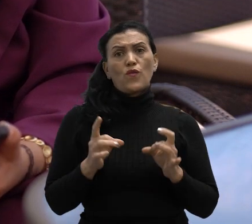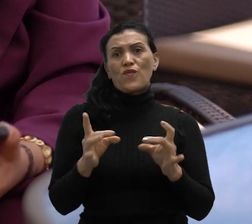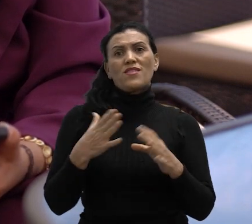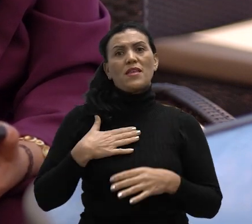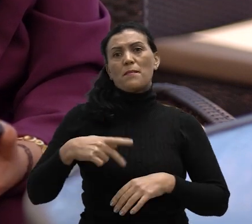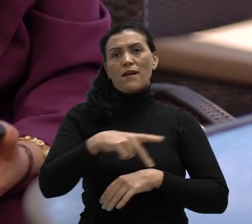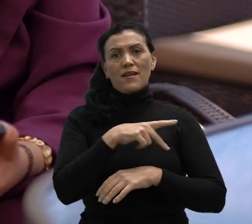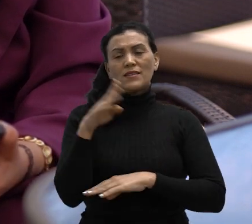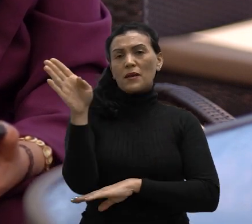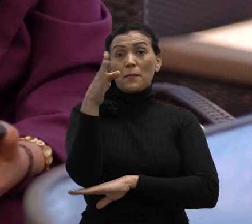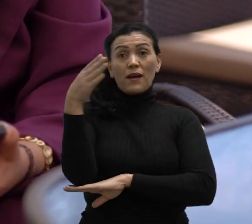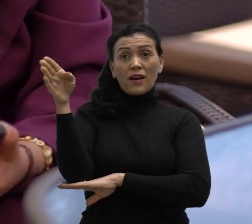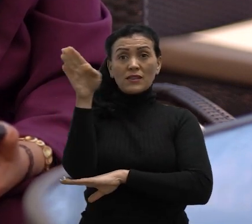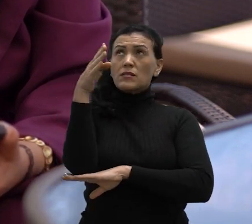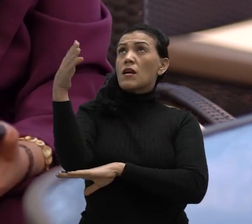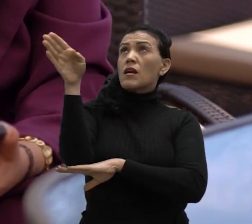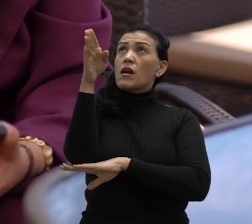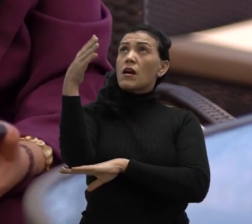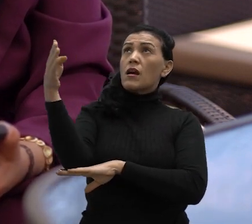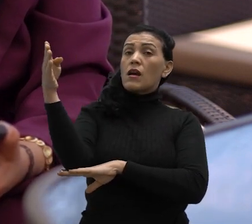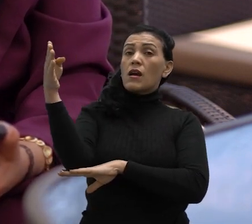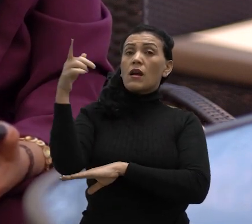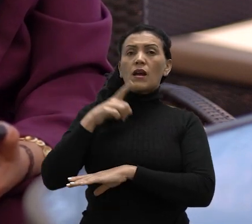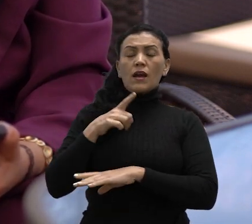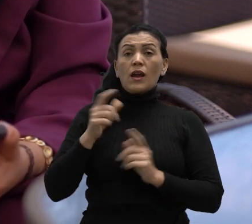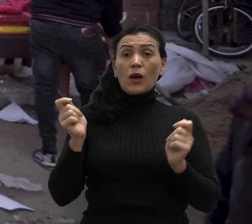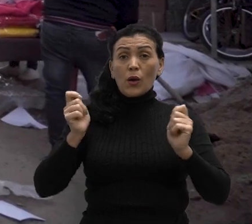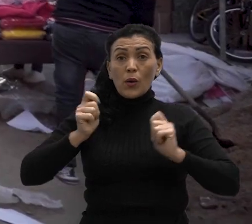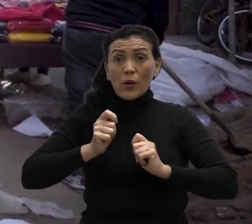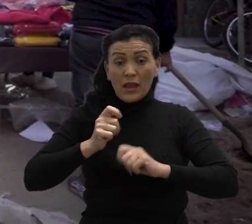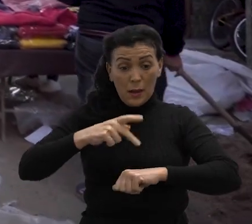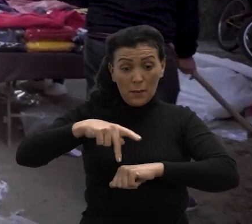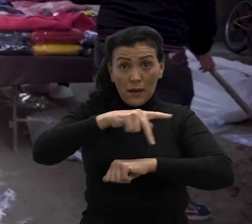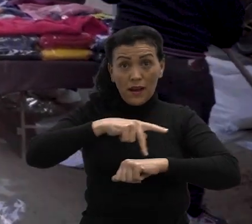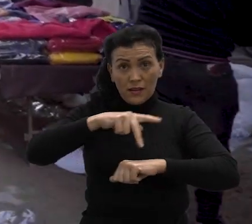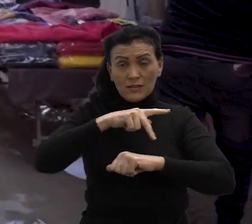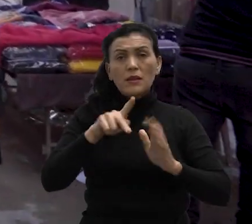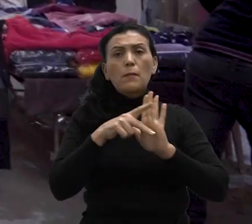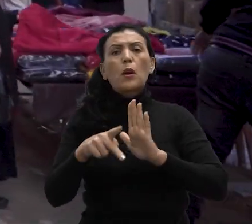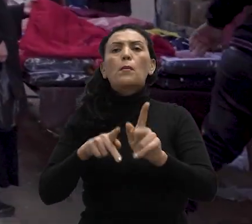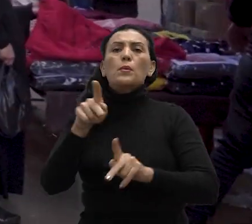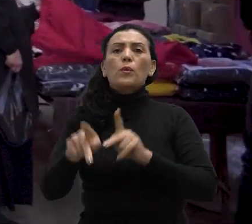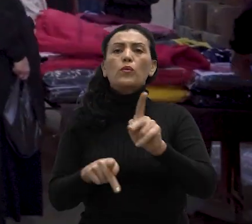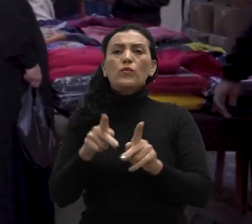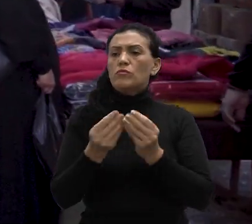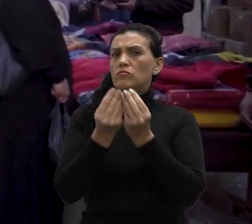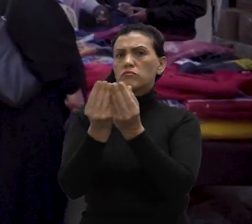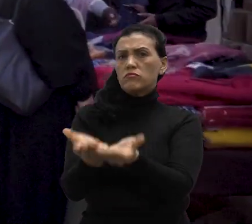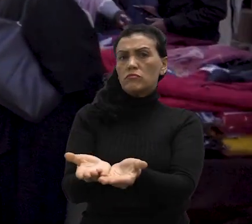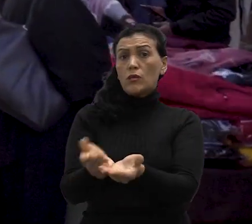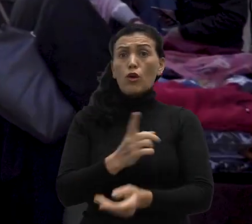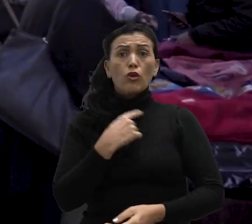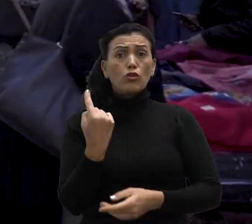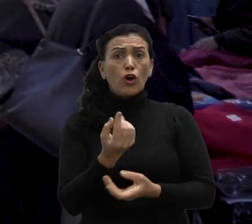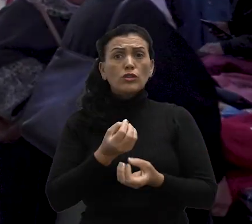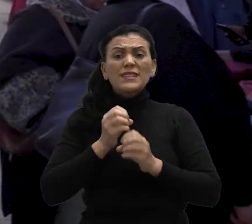من يوم من كتب هالوطن لأهله ما ينباع، وعلمنا أولادنا انه فلسطين حرة وحقها